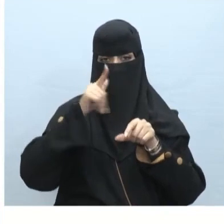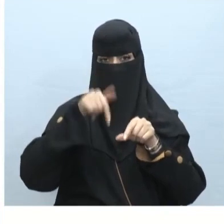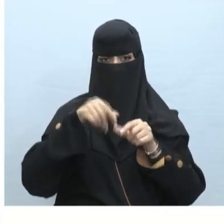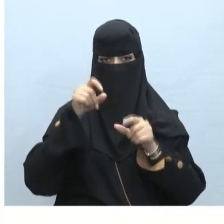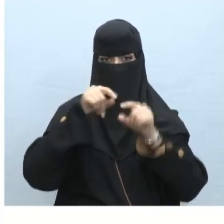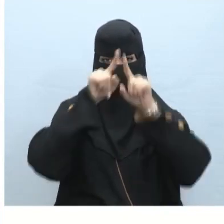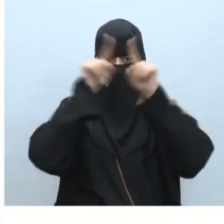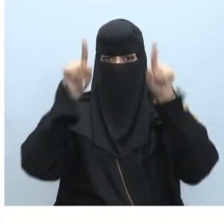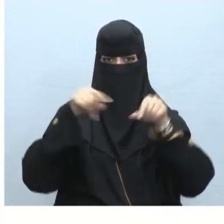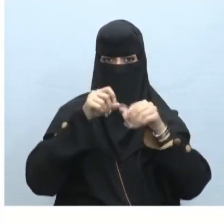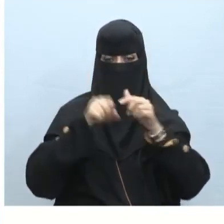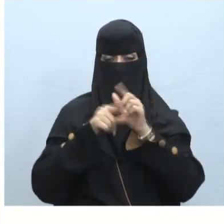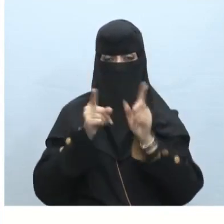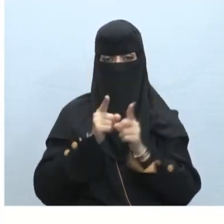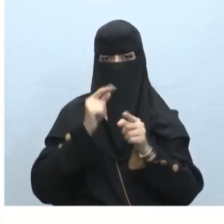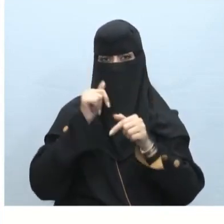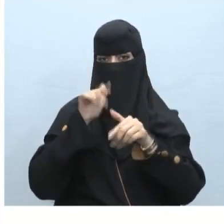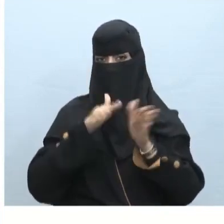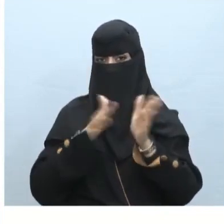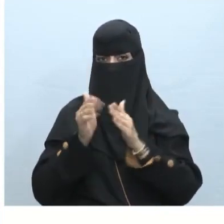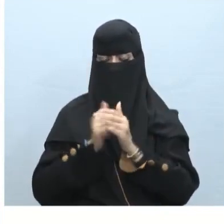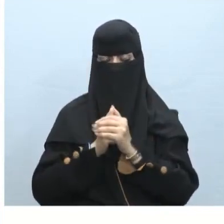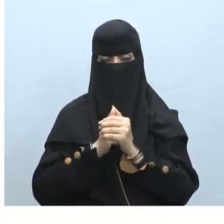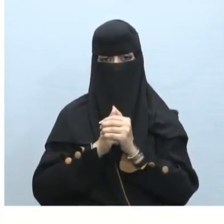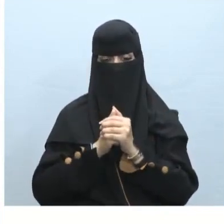المحدده في عرضك التقديمي